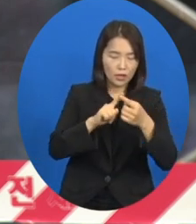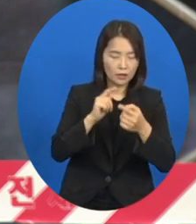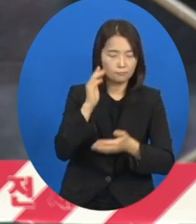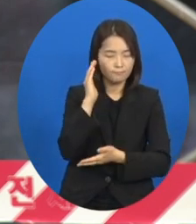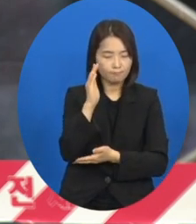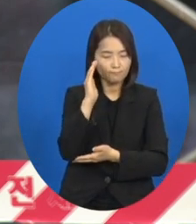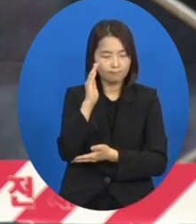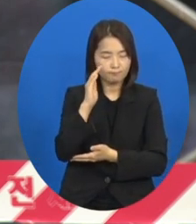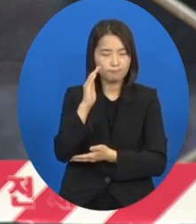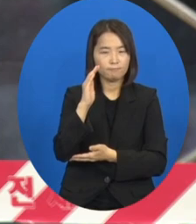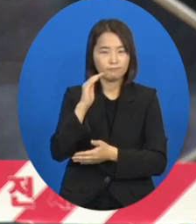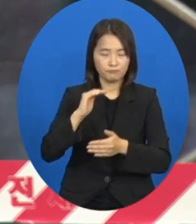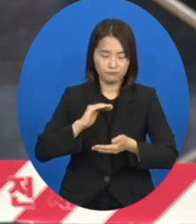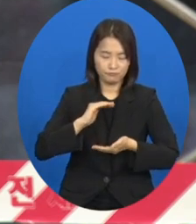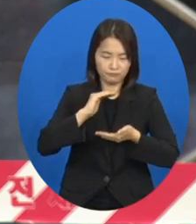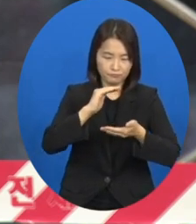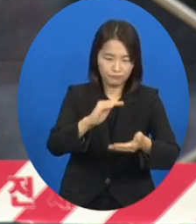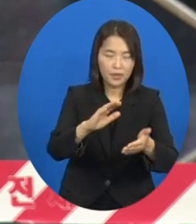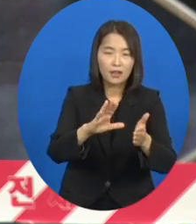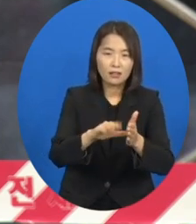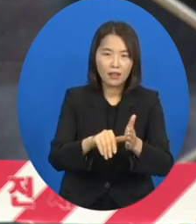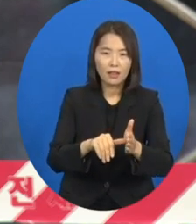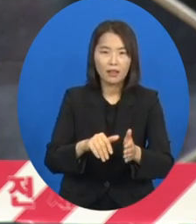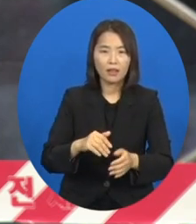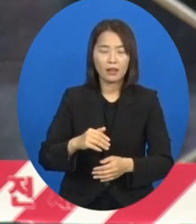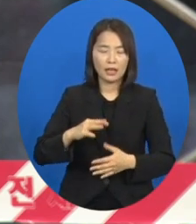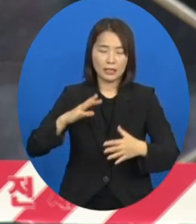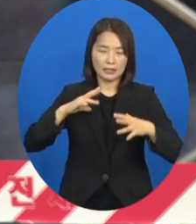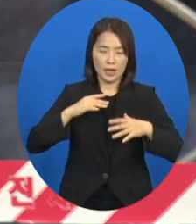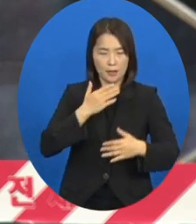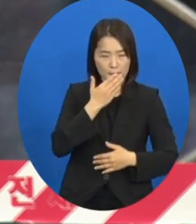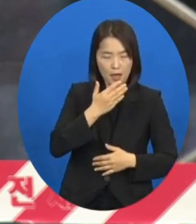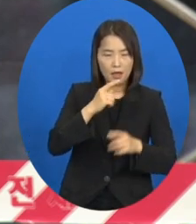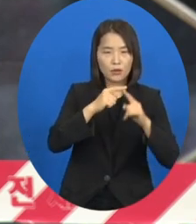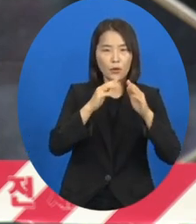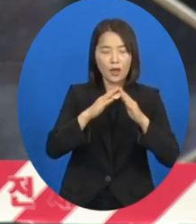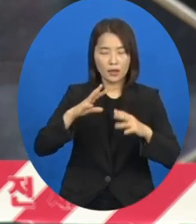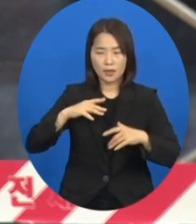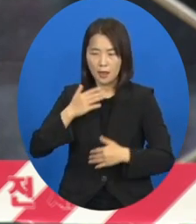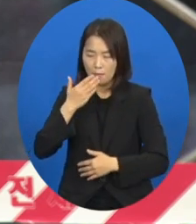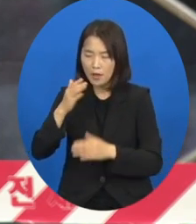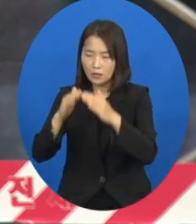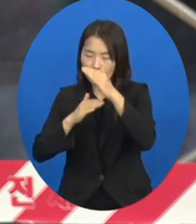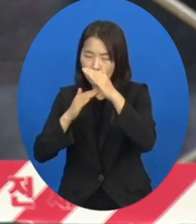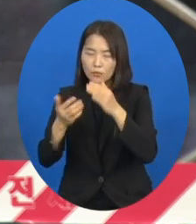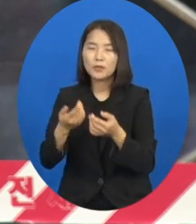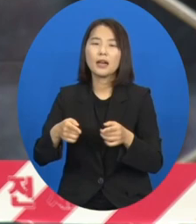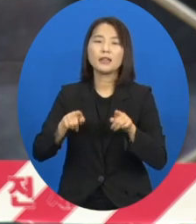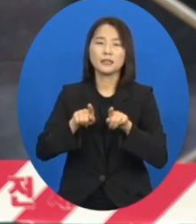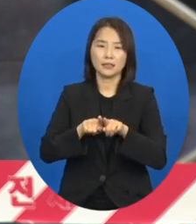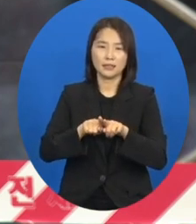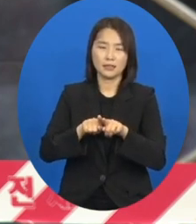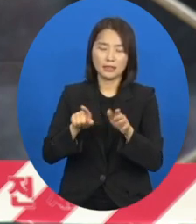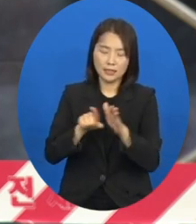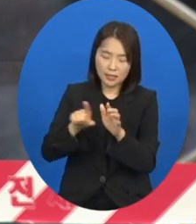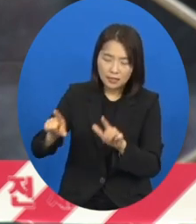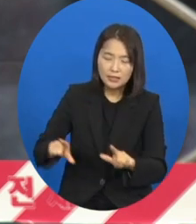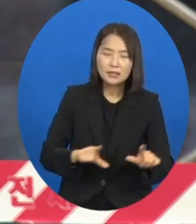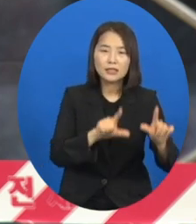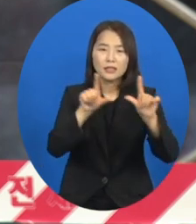나누면서 자랑할 수 있는 교회, 자랑할 수 있는 성도님들과 함께 이렇게 신앙생활을 할 수 있는